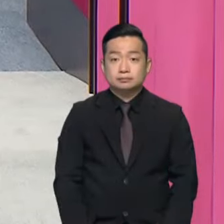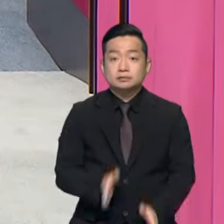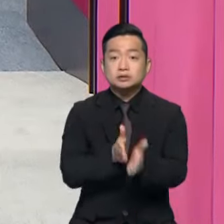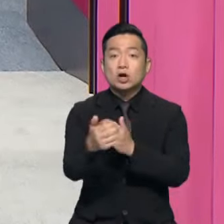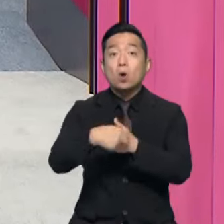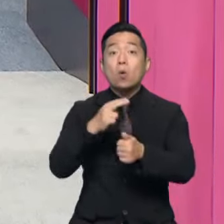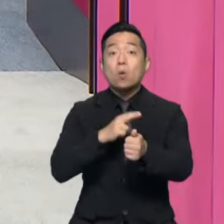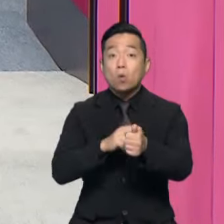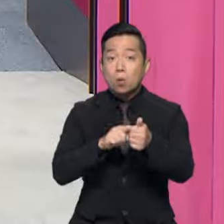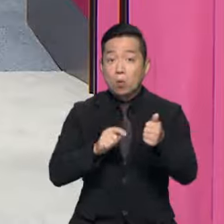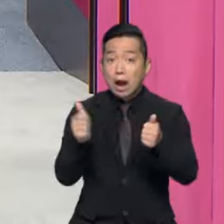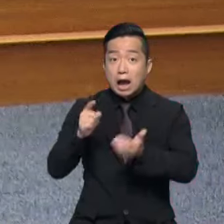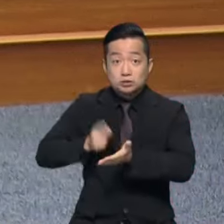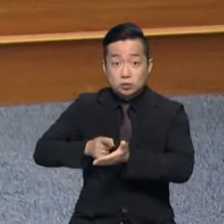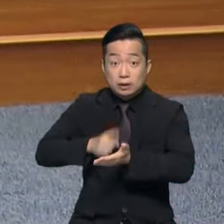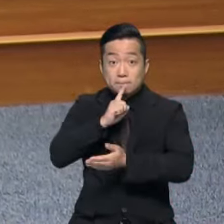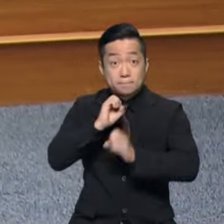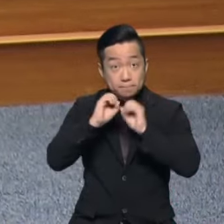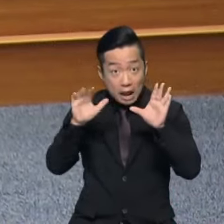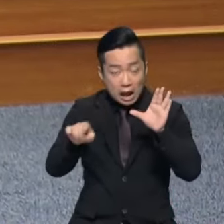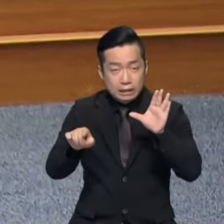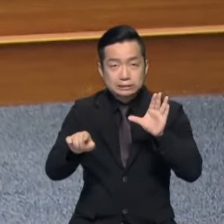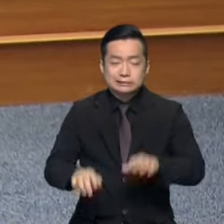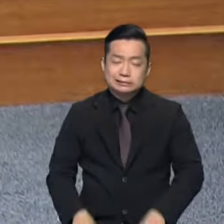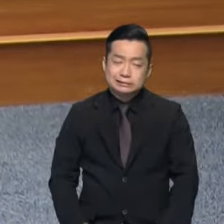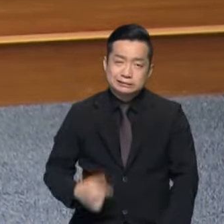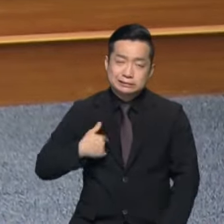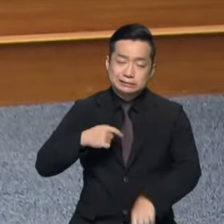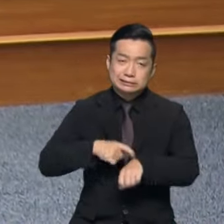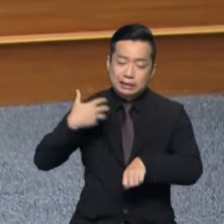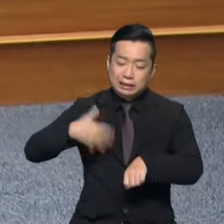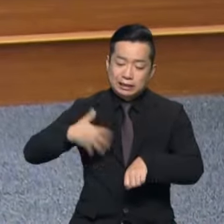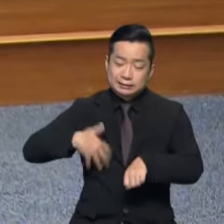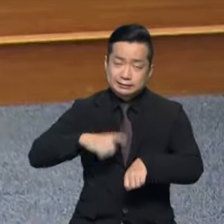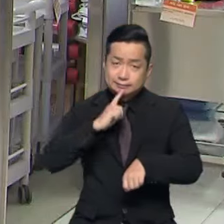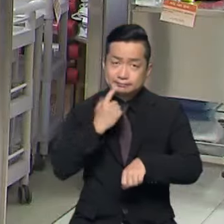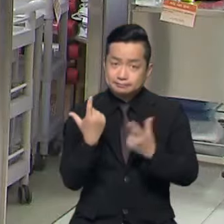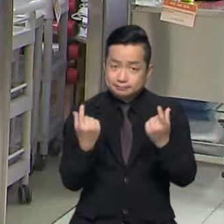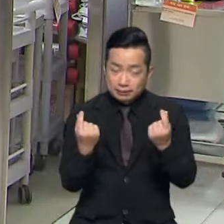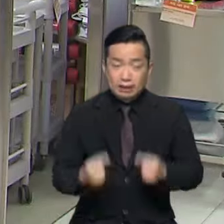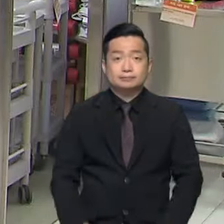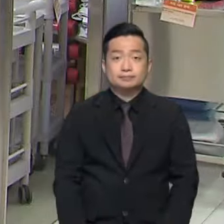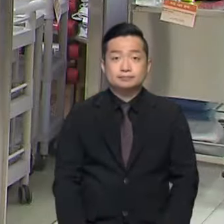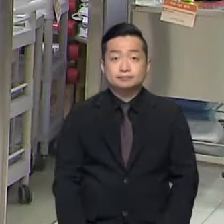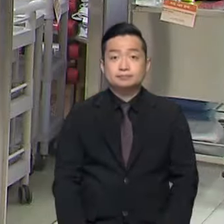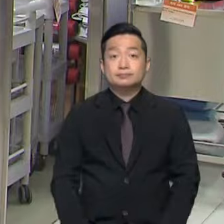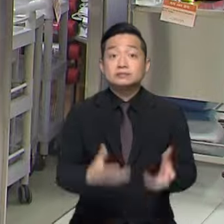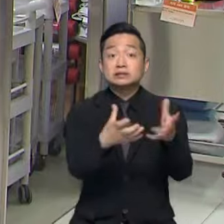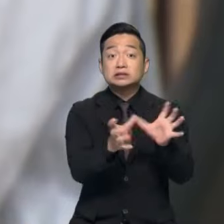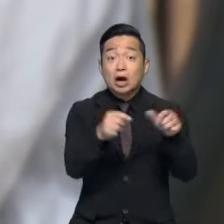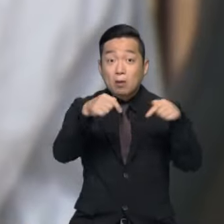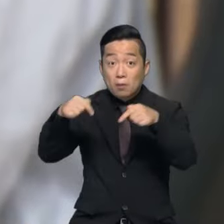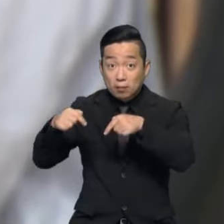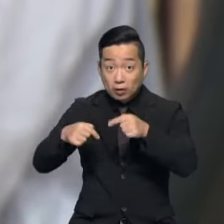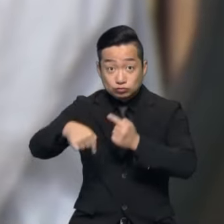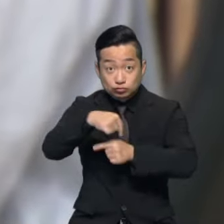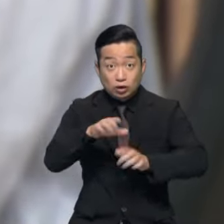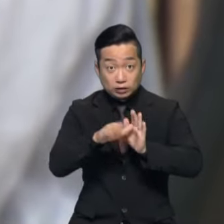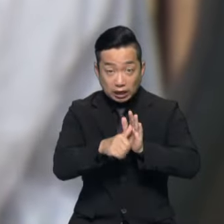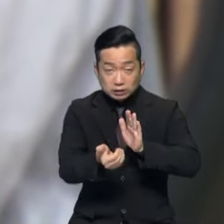전공의를 겨냥한 한 총리 발언이 시기상조론을 강화한 측면이 있다고 전했습니다. 협의체가 제대로 가동되려면